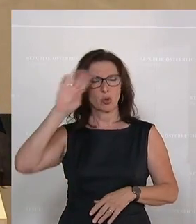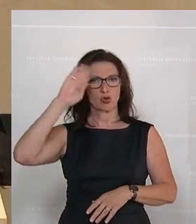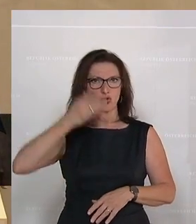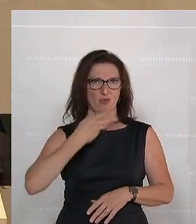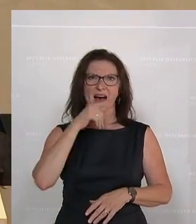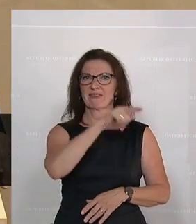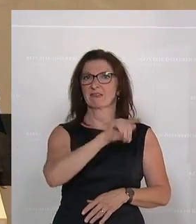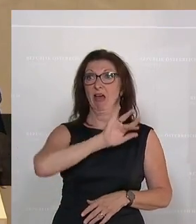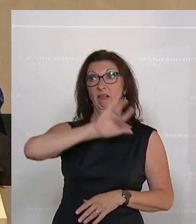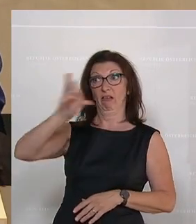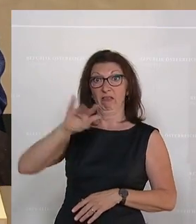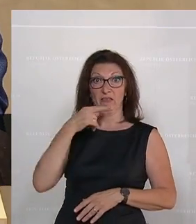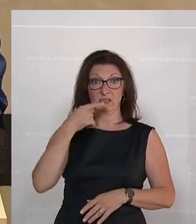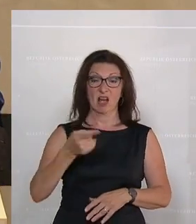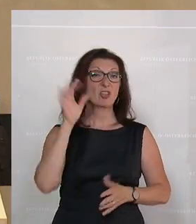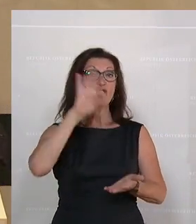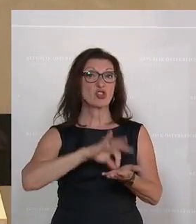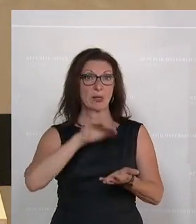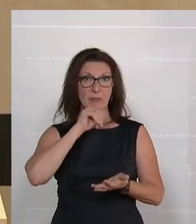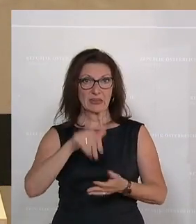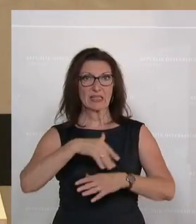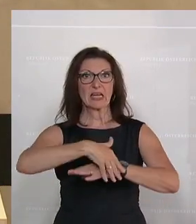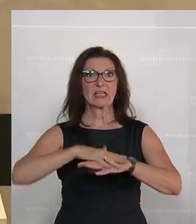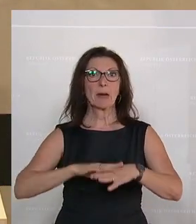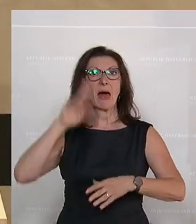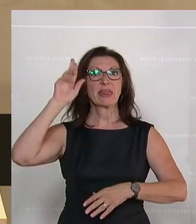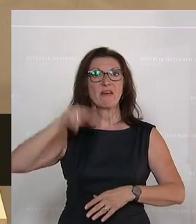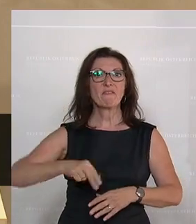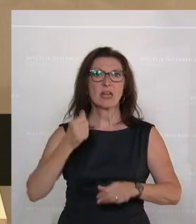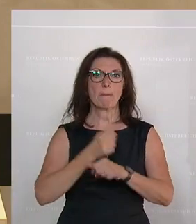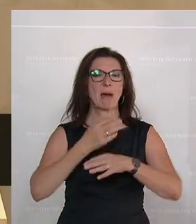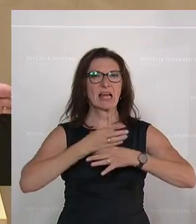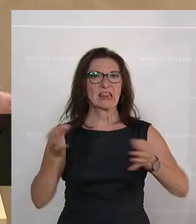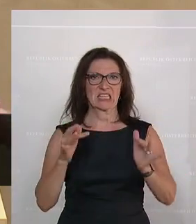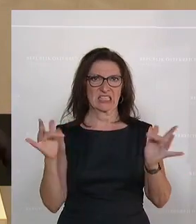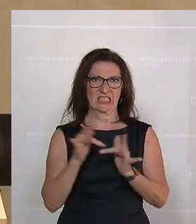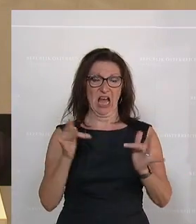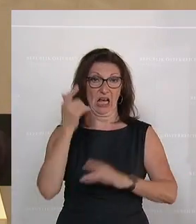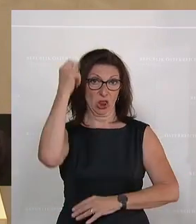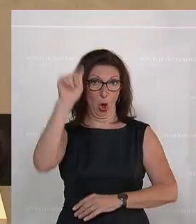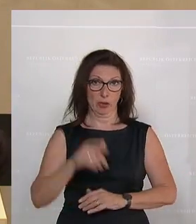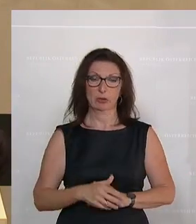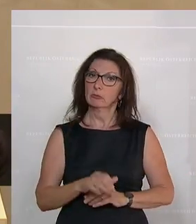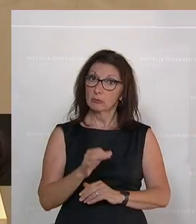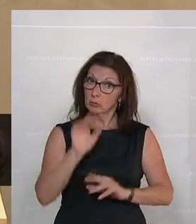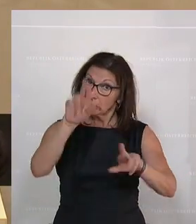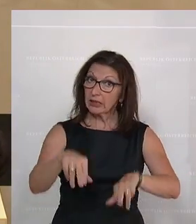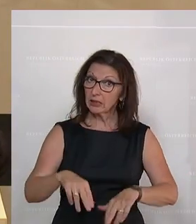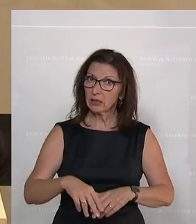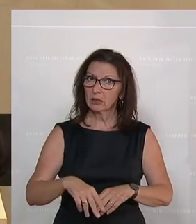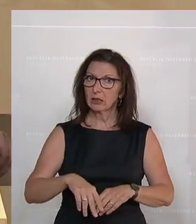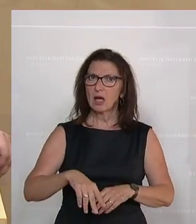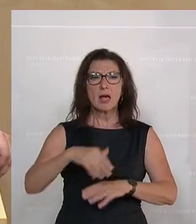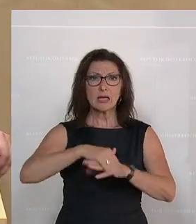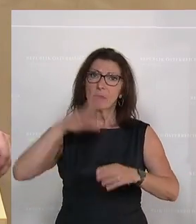das die gemeinde wie nichts gegen teuerung unternehmen würde unter sieht auch richtig die gemeinde wien setzt etliche